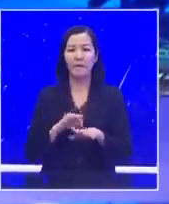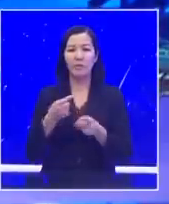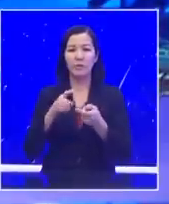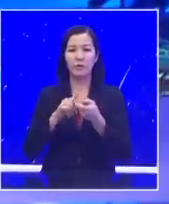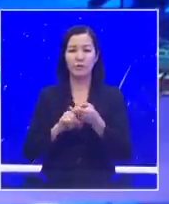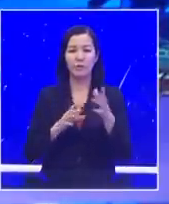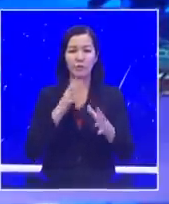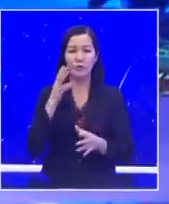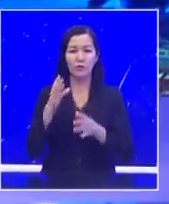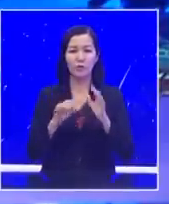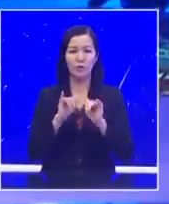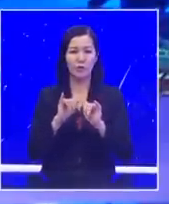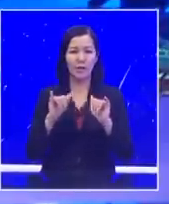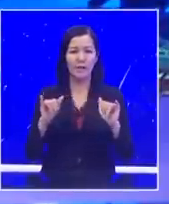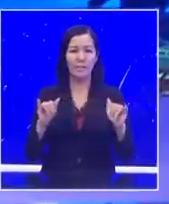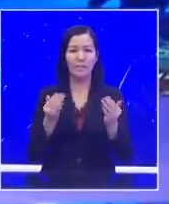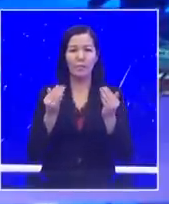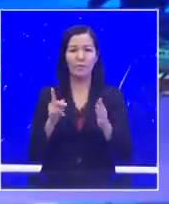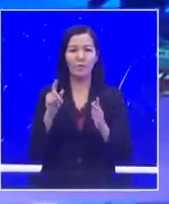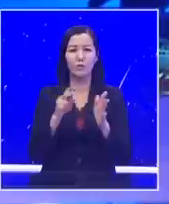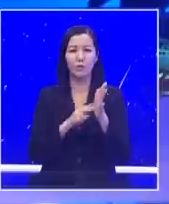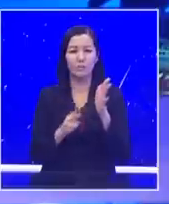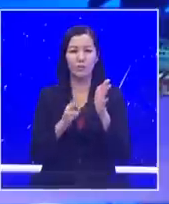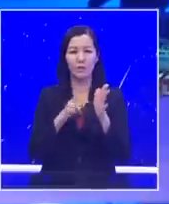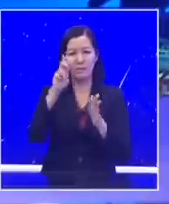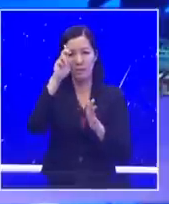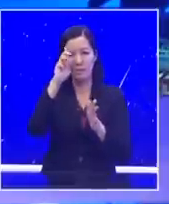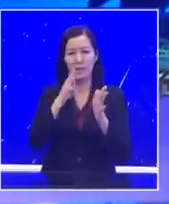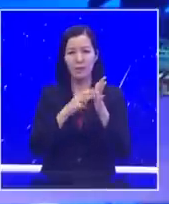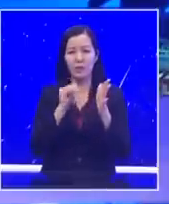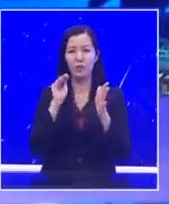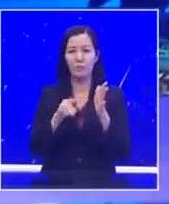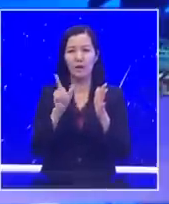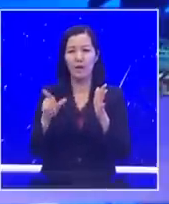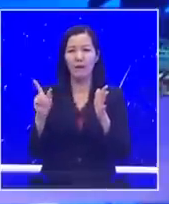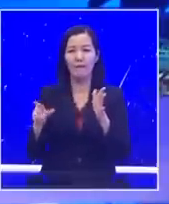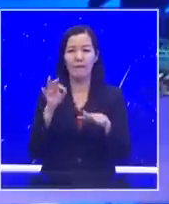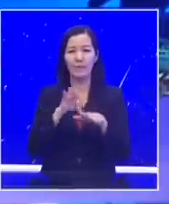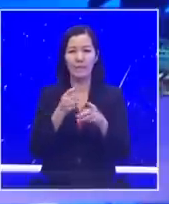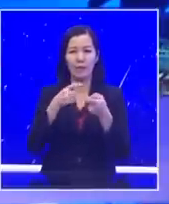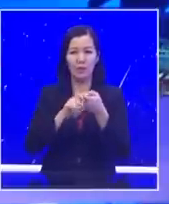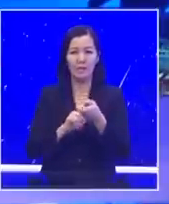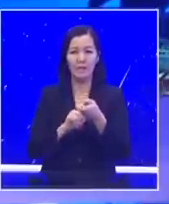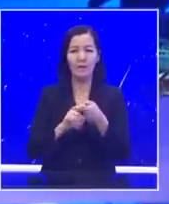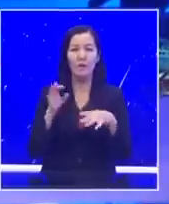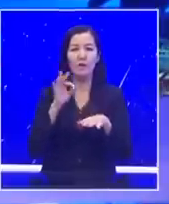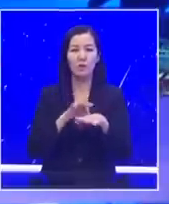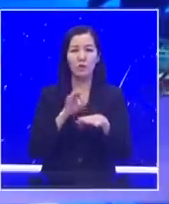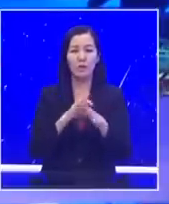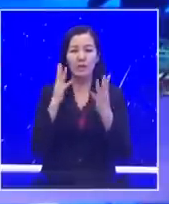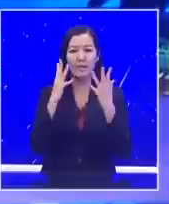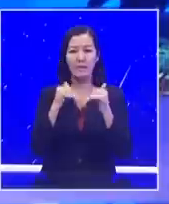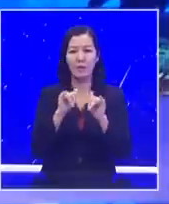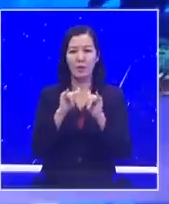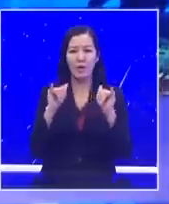Коронавирус індеті дүние жүзін жайлап барады. Бүгінде 177 мемлекетте 800 мыңнан аса адам осы дертке шалдықты. Оны